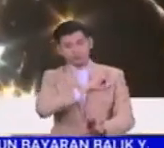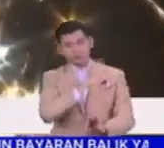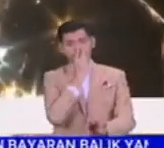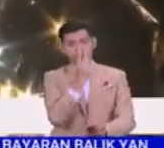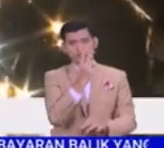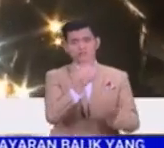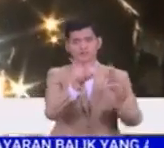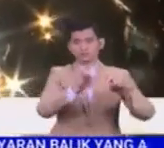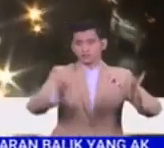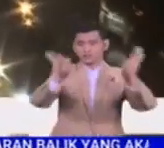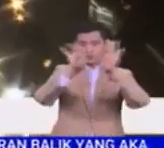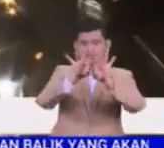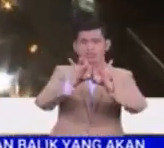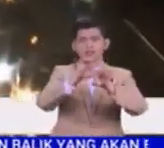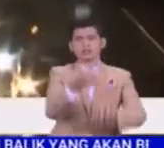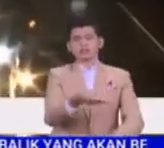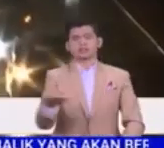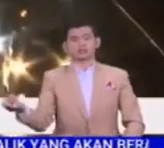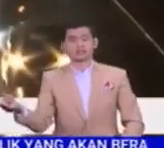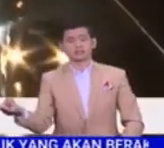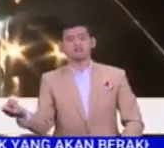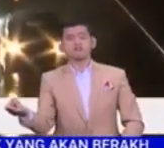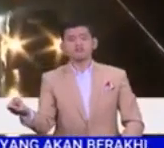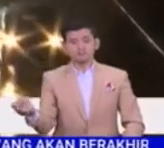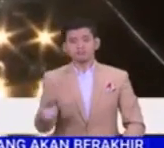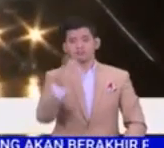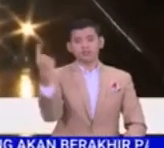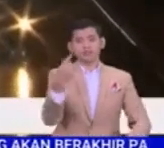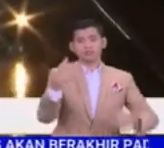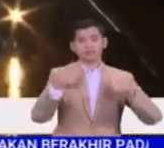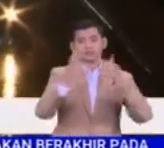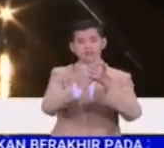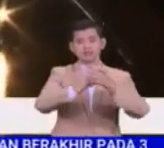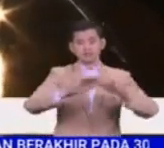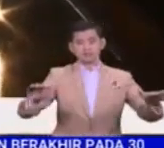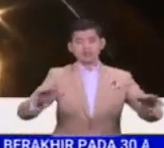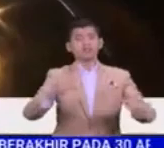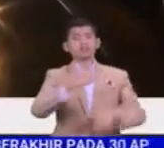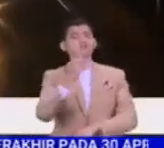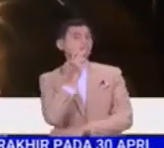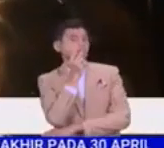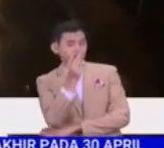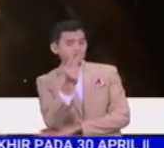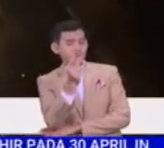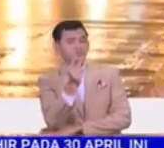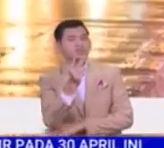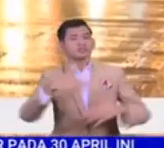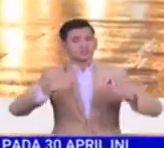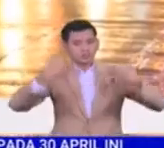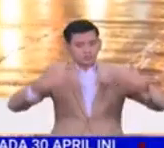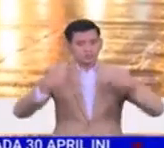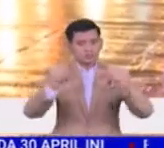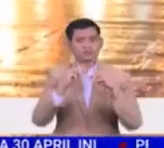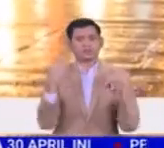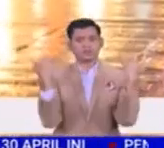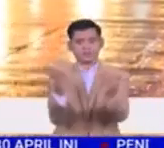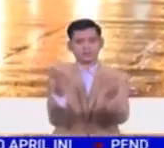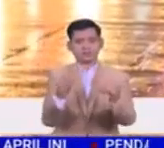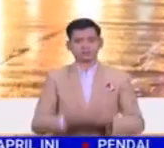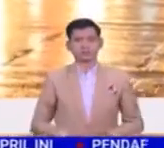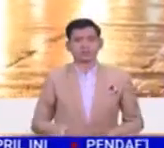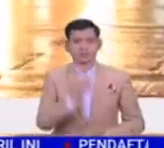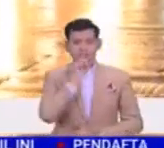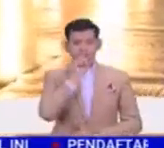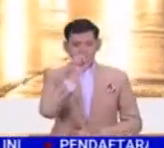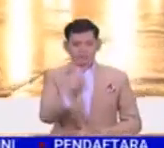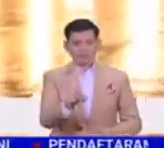memastikan kepentingan harta benda awam sentiasa dalam keadaan selamat selain memastikan kesejahteraan masyarakat.